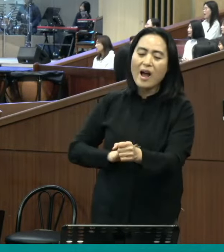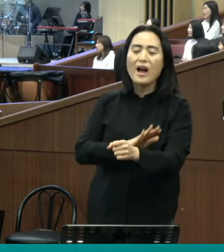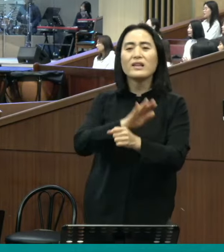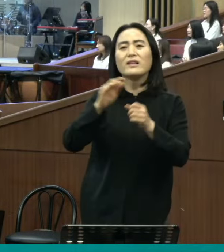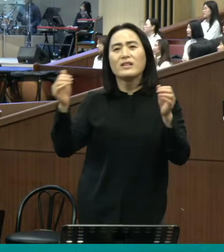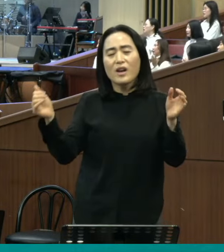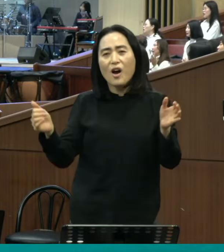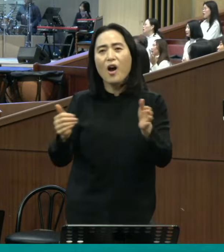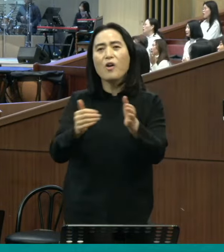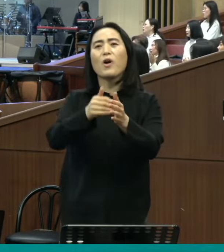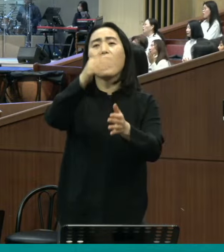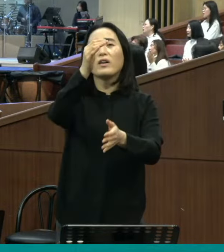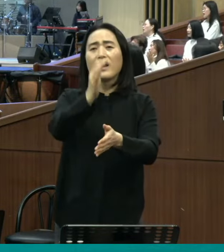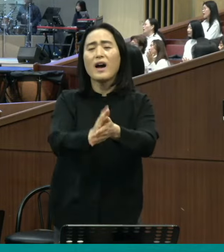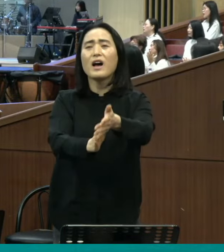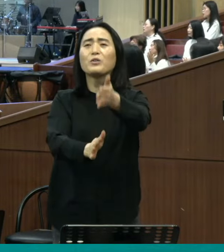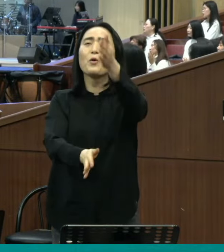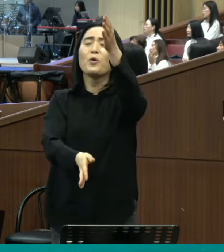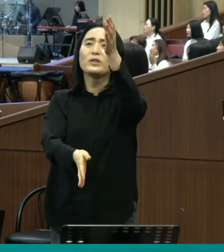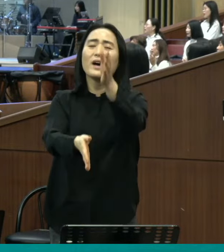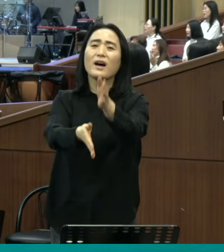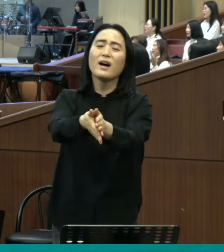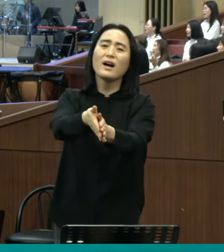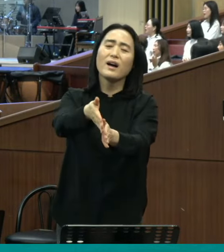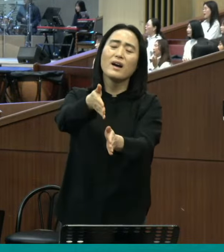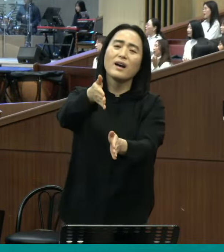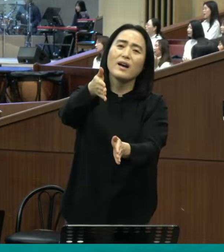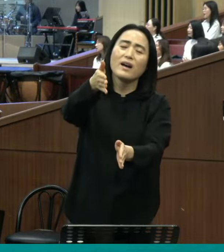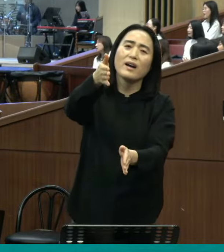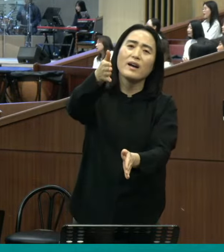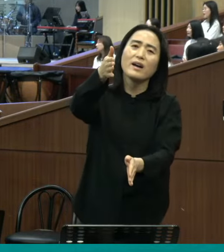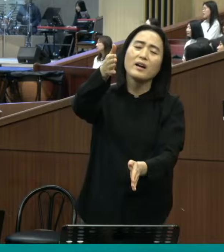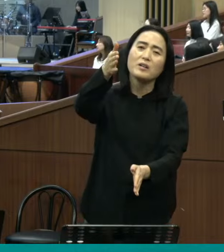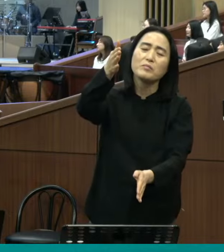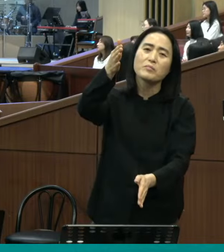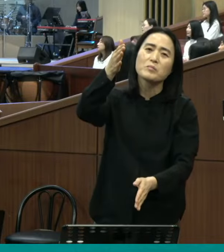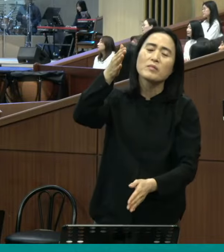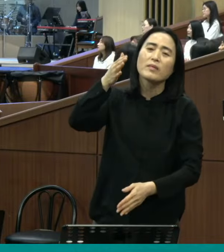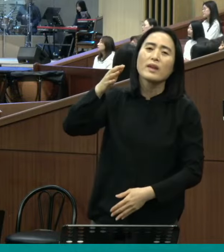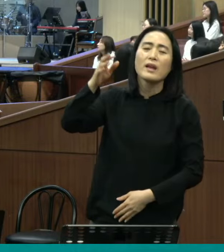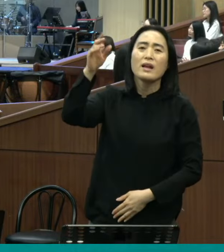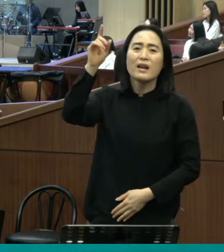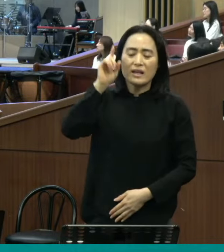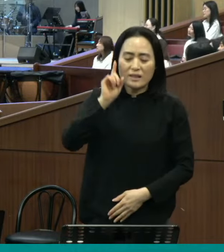인자는 영원하고 상한 자들을 고치시며